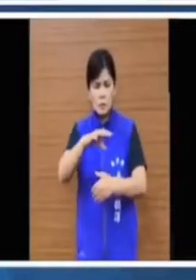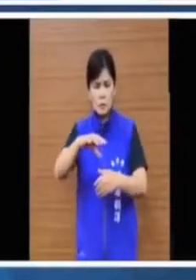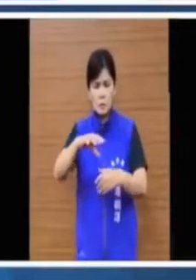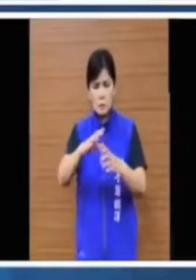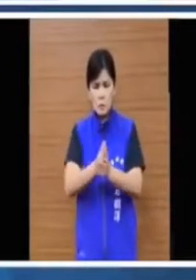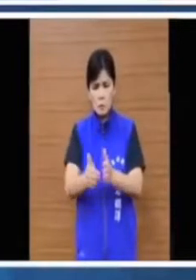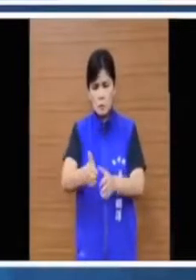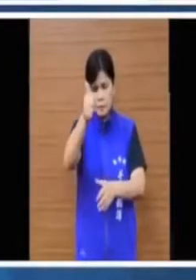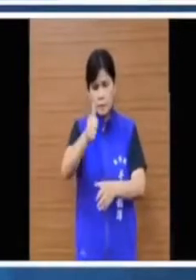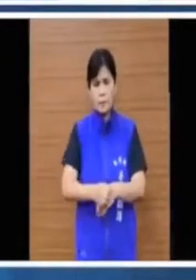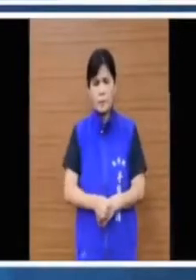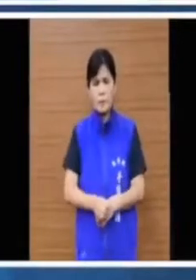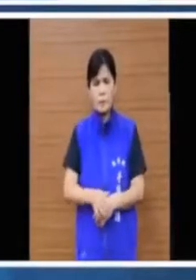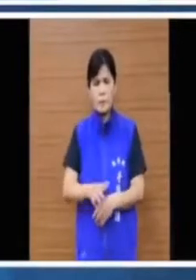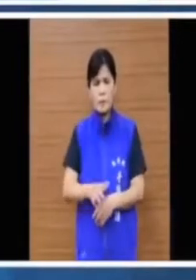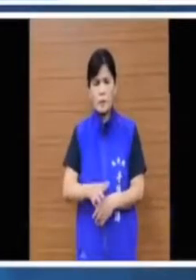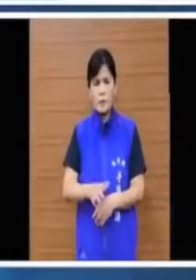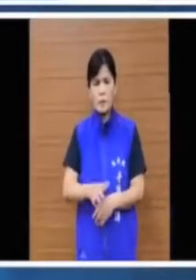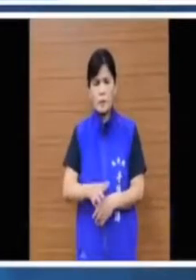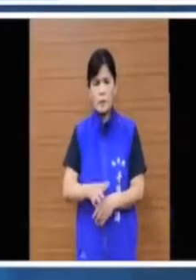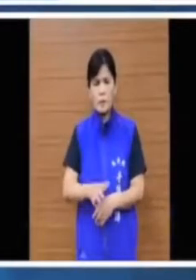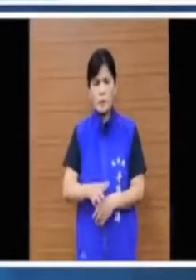陈部长我也有跟他反映。